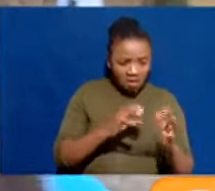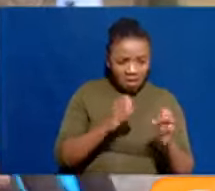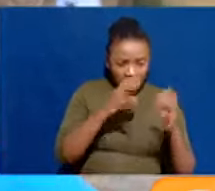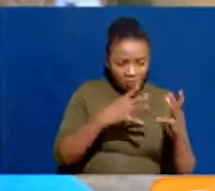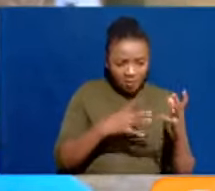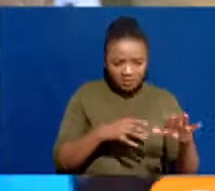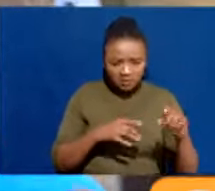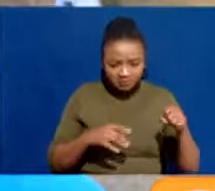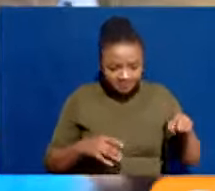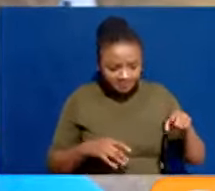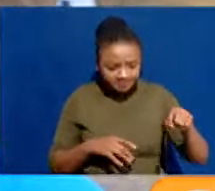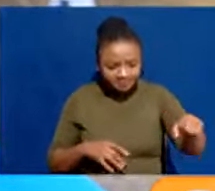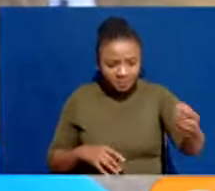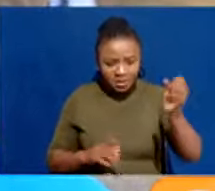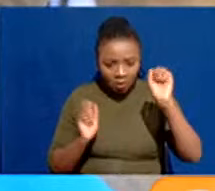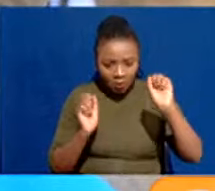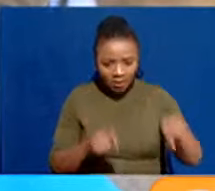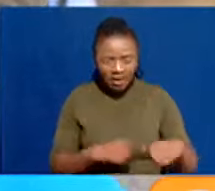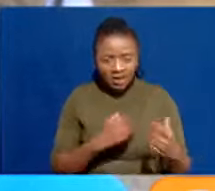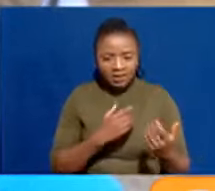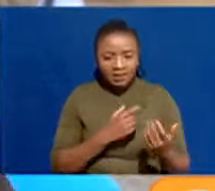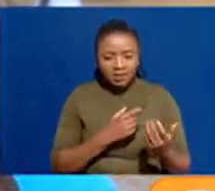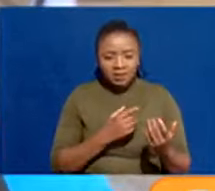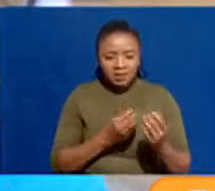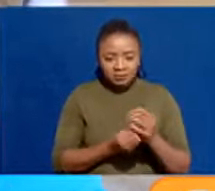mikoko ambao tunaweza hifadhi ili kuweza